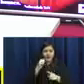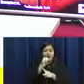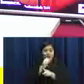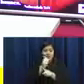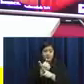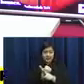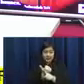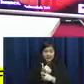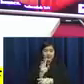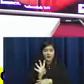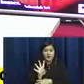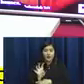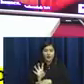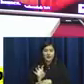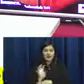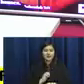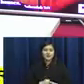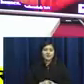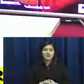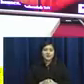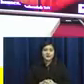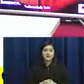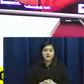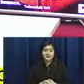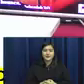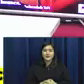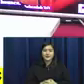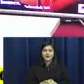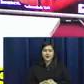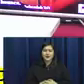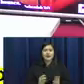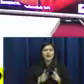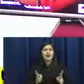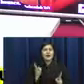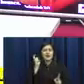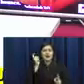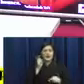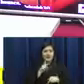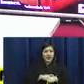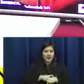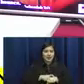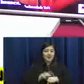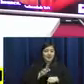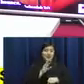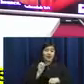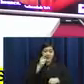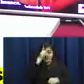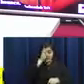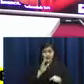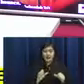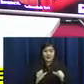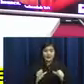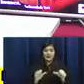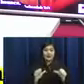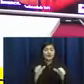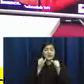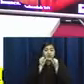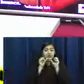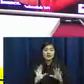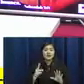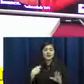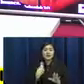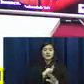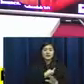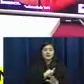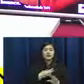kapatid, napakabilis lang ng panahon. At sa ating pong pagkakataon po na ito ay patuloy po tayong pinagpapala ng Diyos. Nasa second Friday na